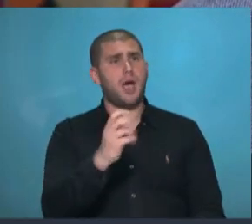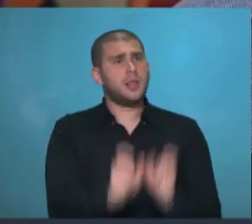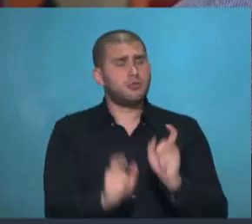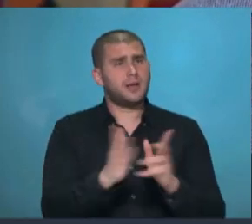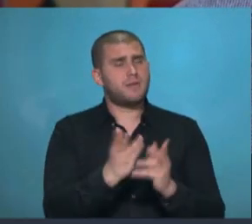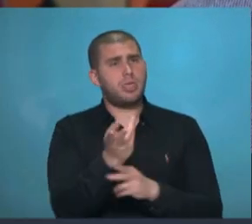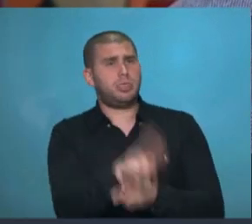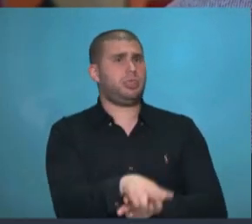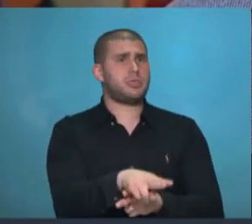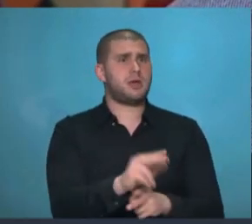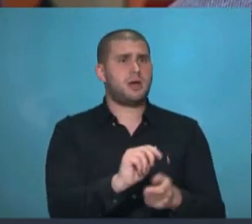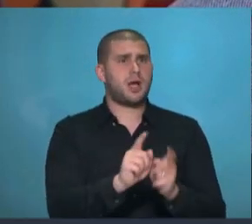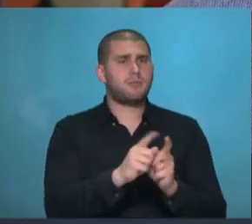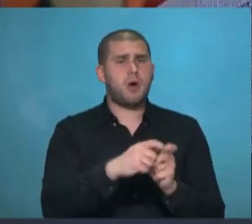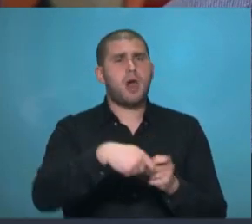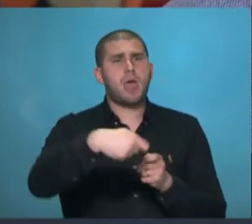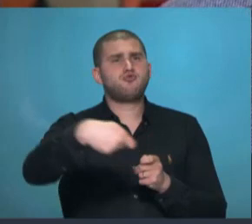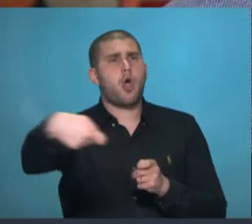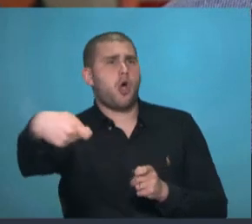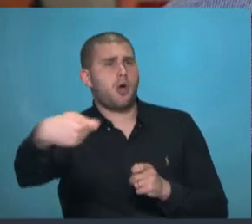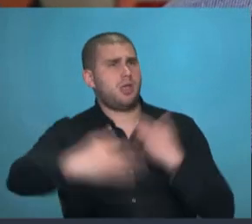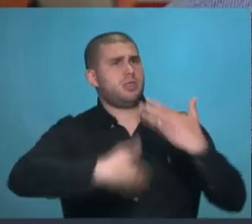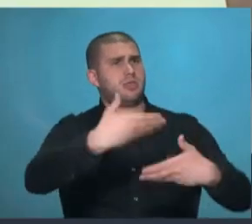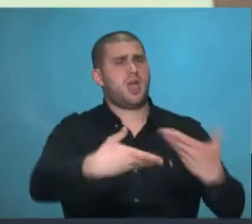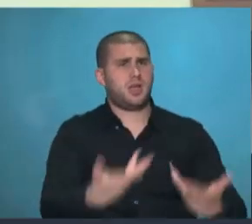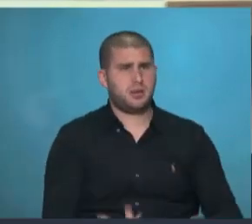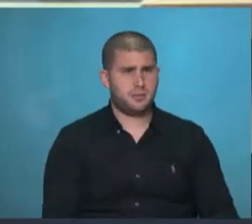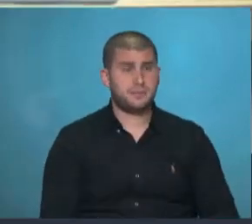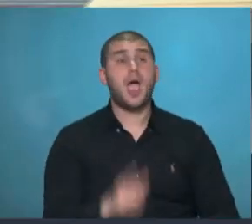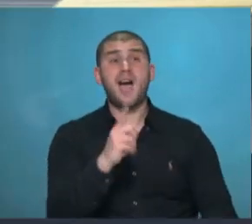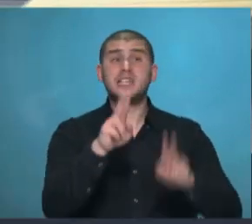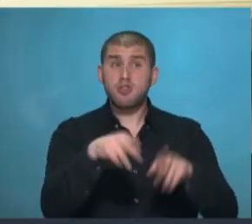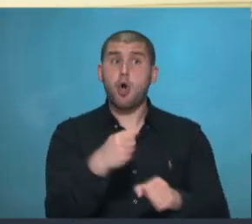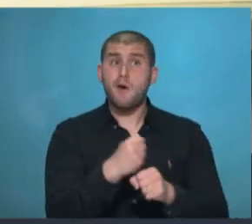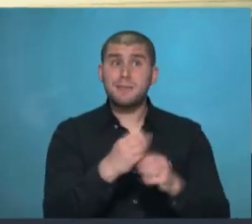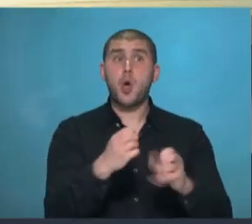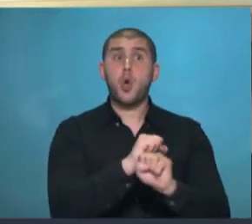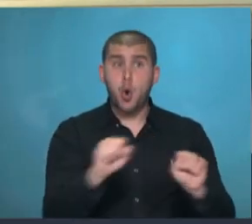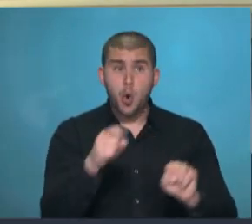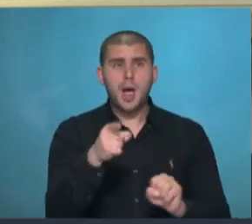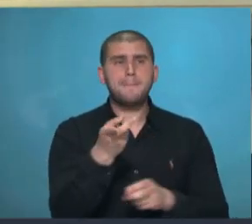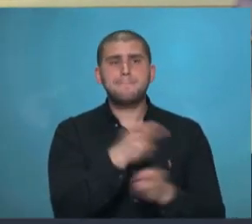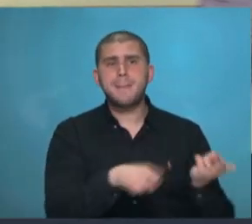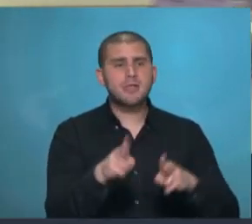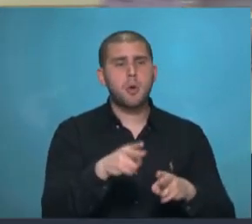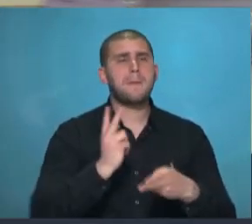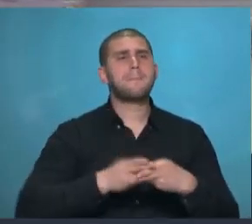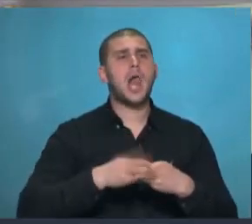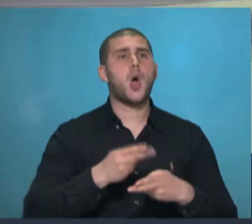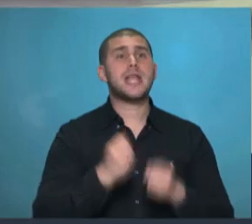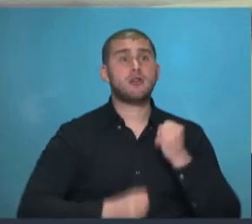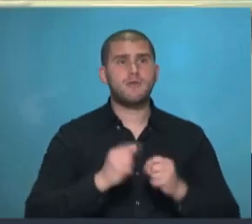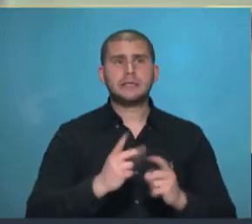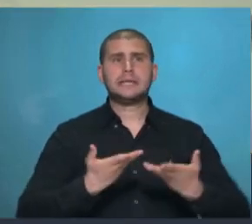יתפגרו וזה רק ימשוך את התהליך. אבל יש עובדים של הקור שמתו ממחלות קשות ואינם